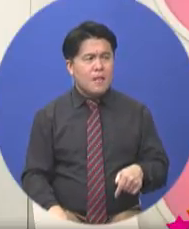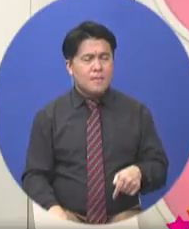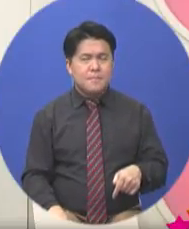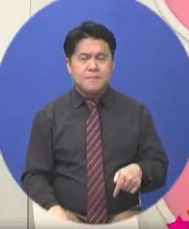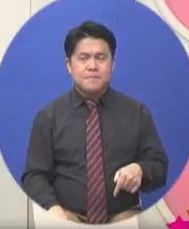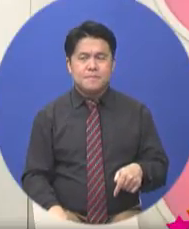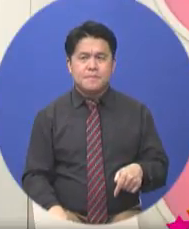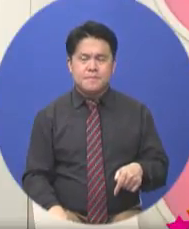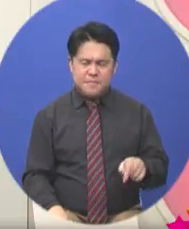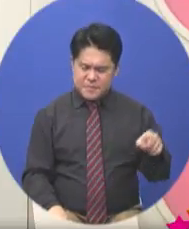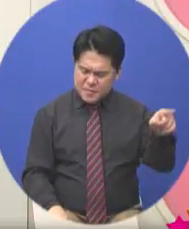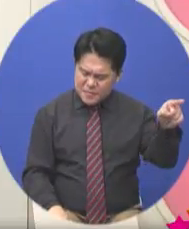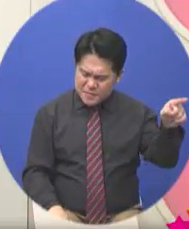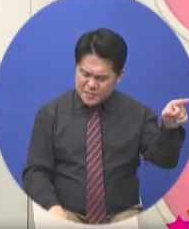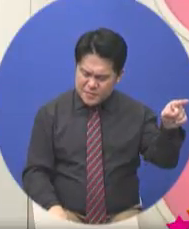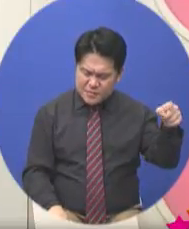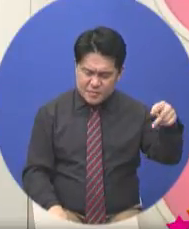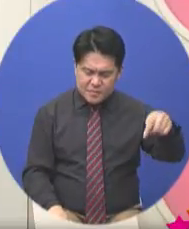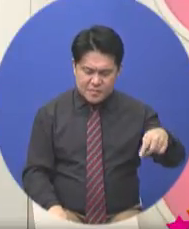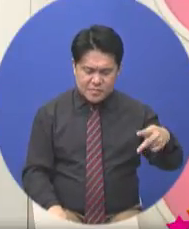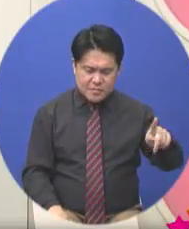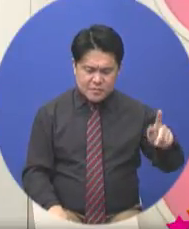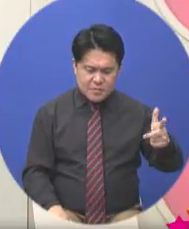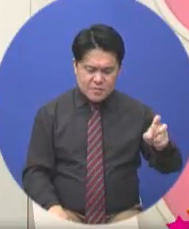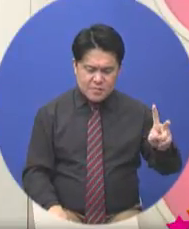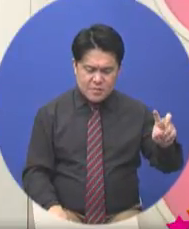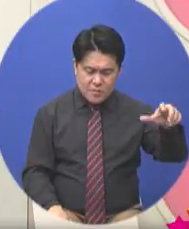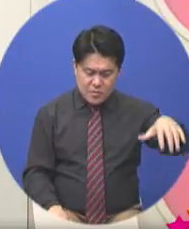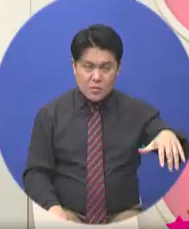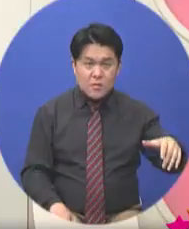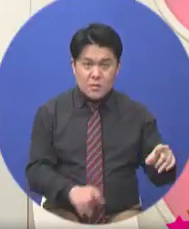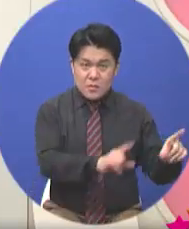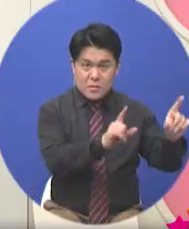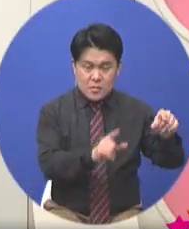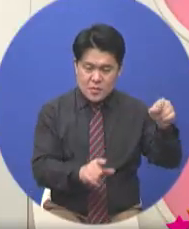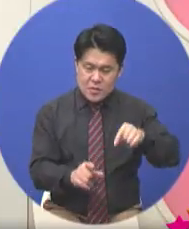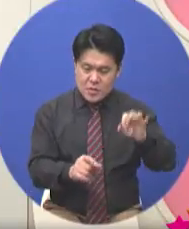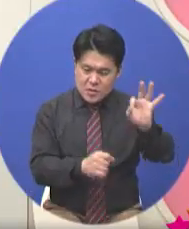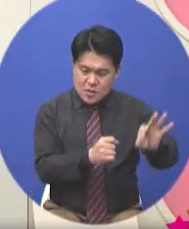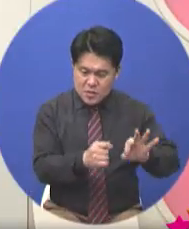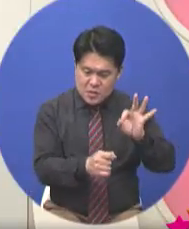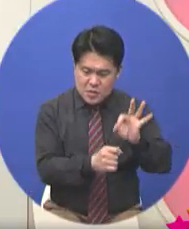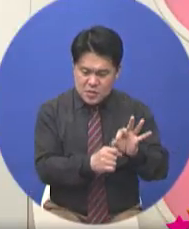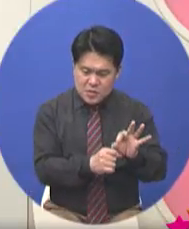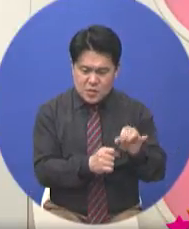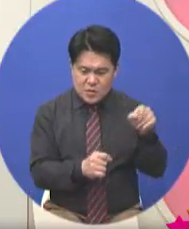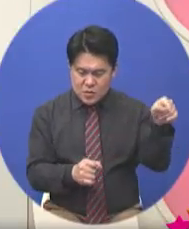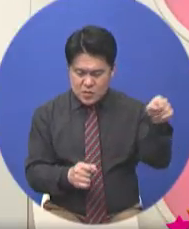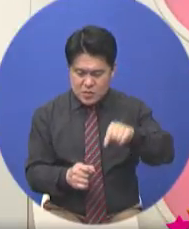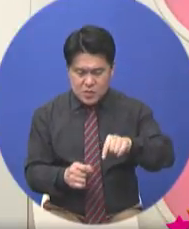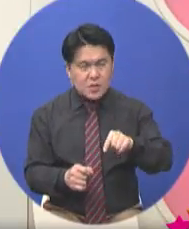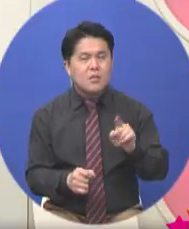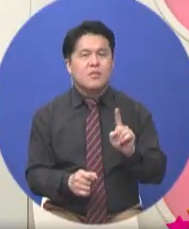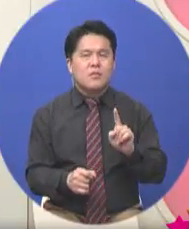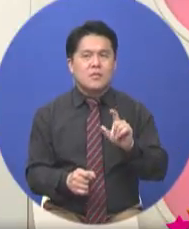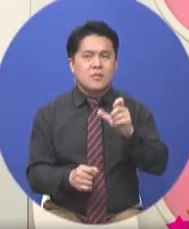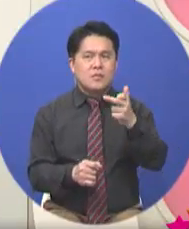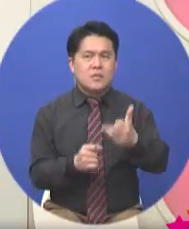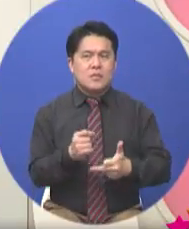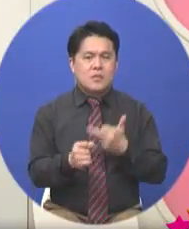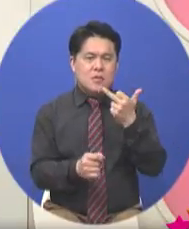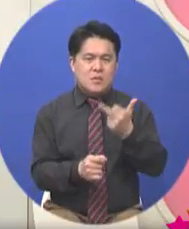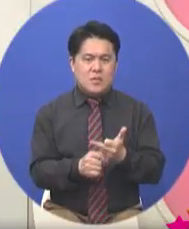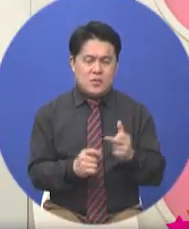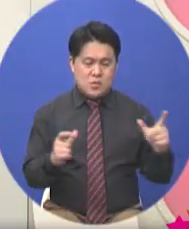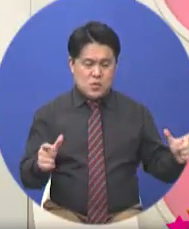타면에, 수산면에 살다가, 대구도 또 한 10년 있다가, 금성문으로 완전히 한 17년